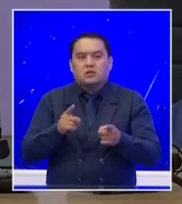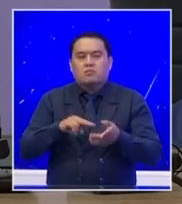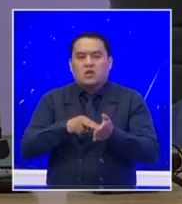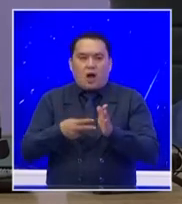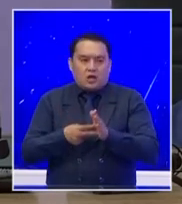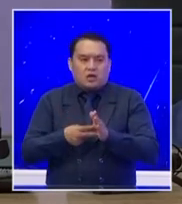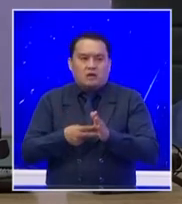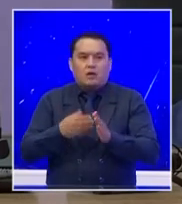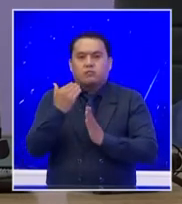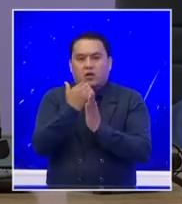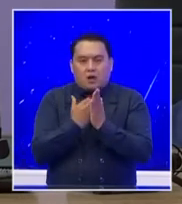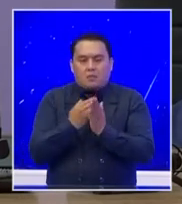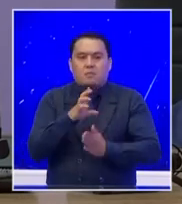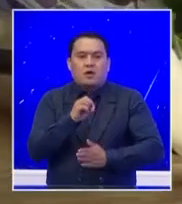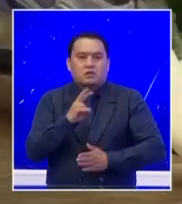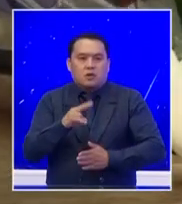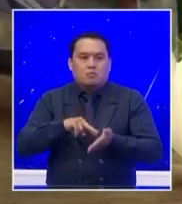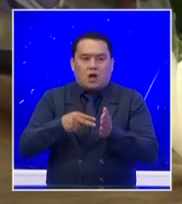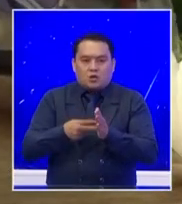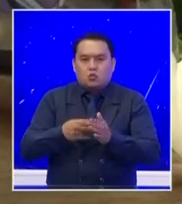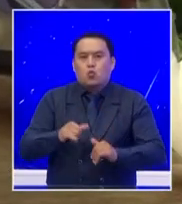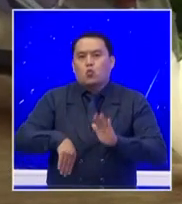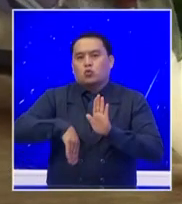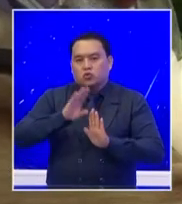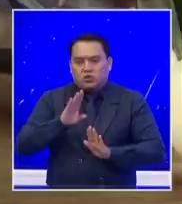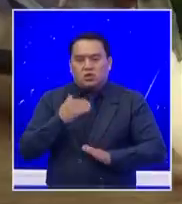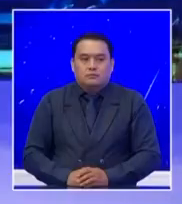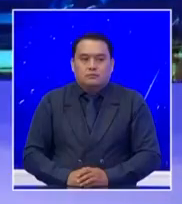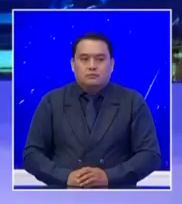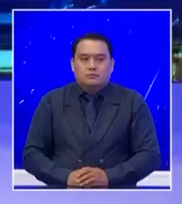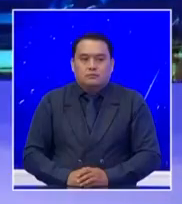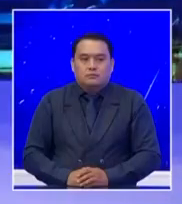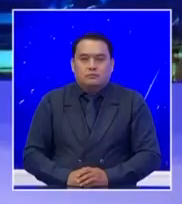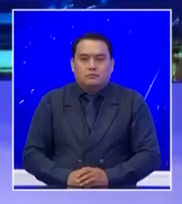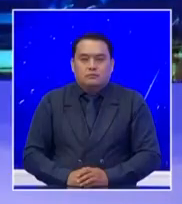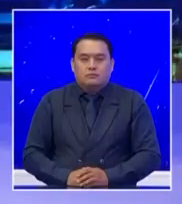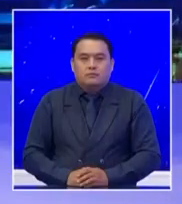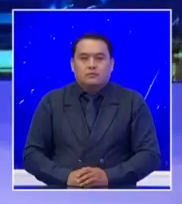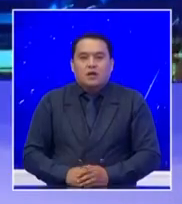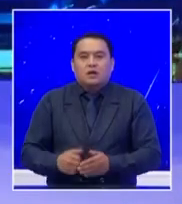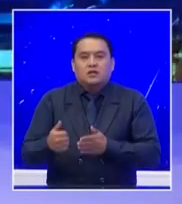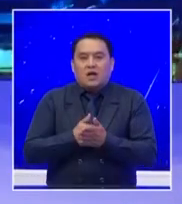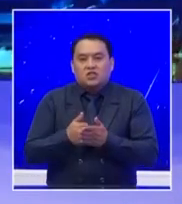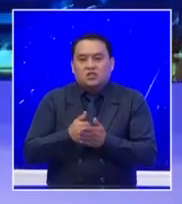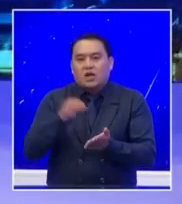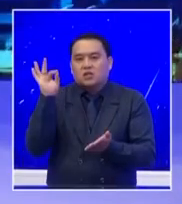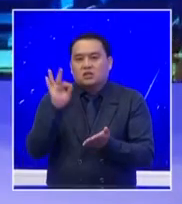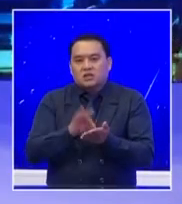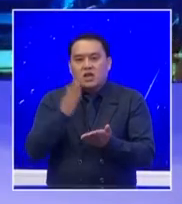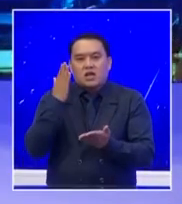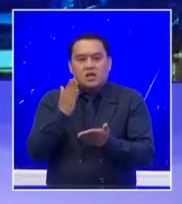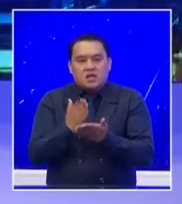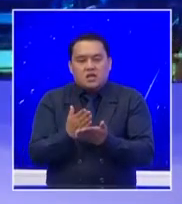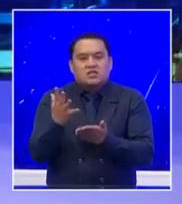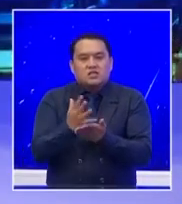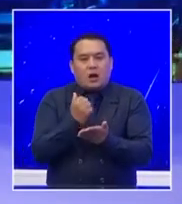телеканала, выстроенным Бесен Куромбеком, планируем и дальше улучшать качество эфира. Для достижения поставленных целей имеются все